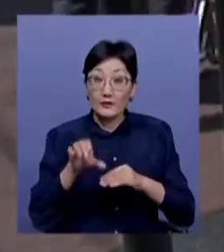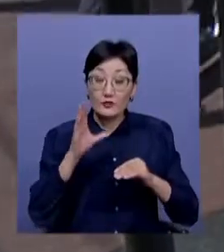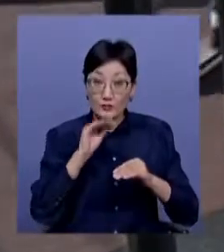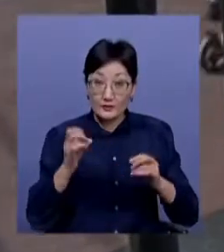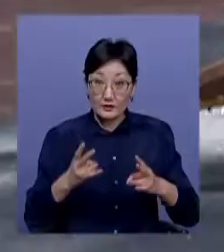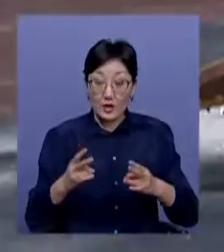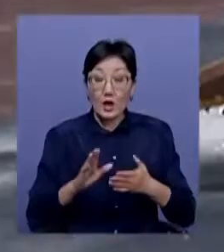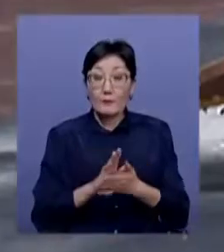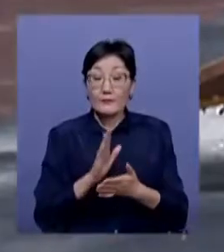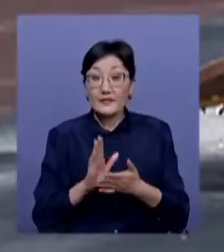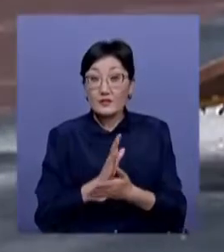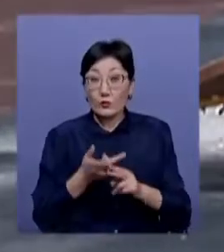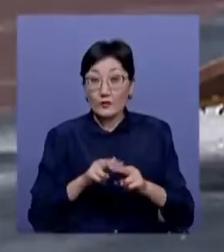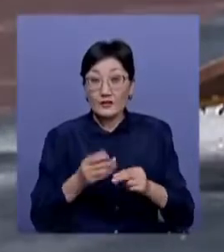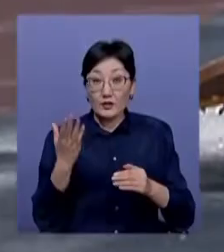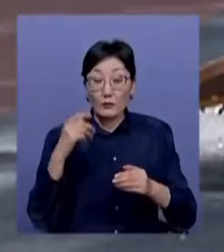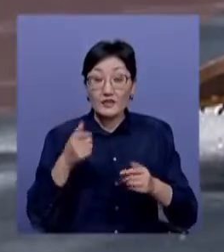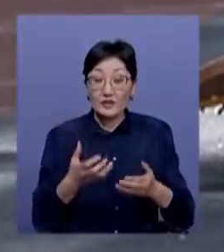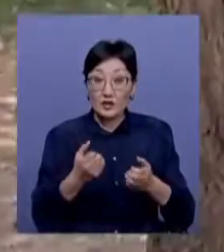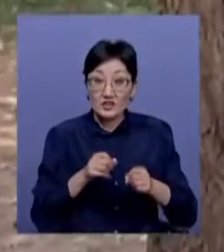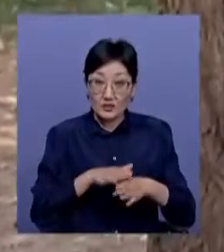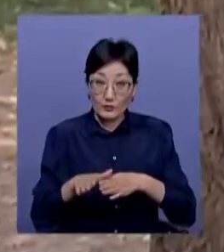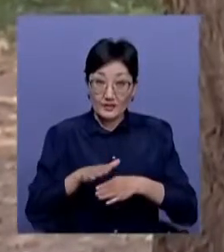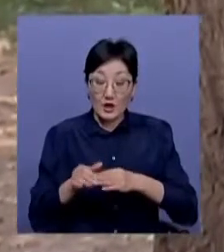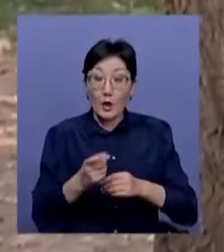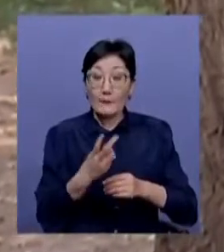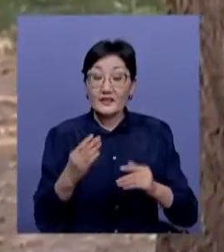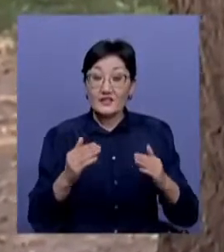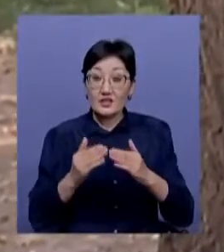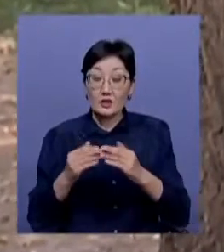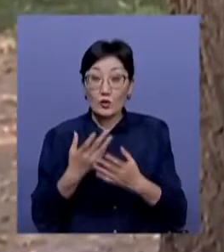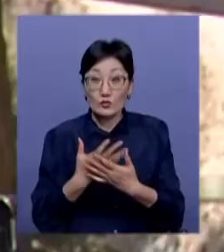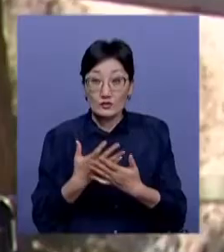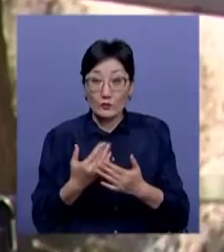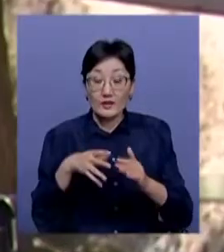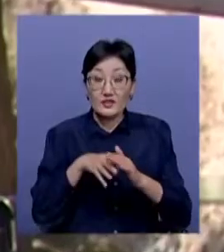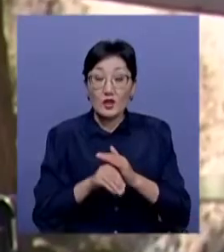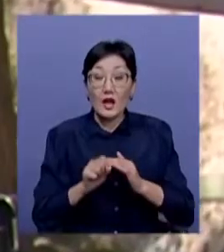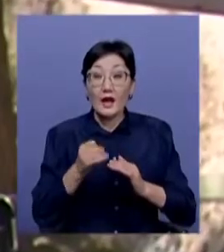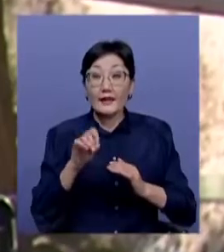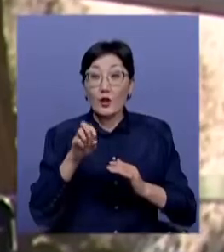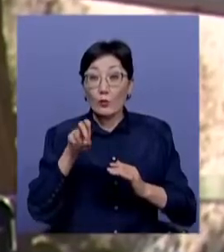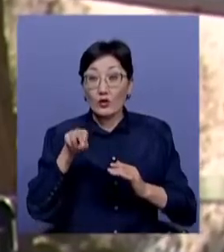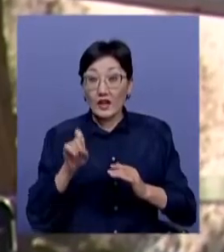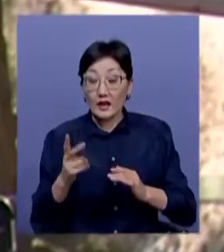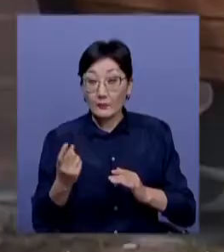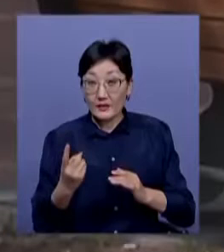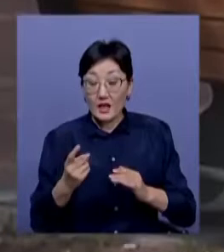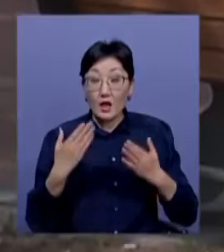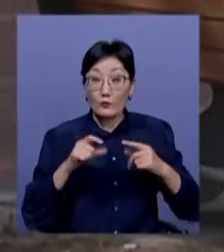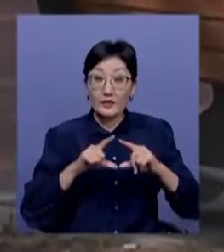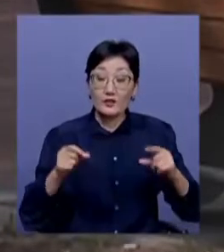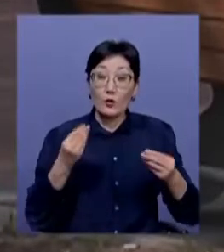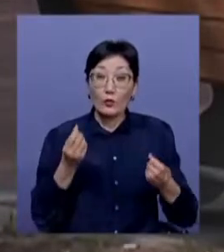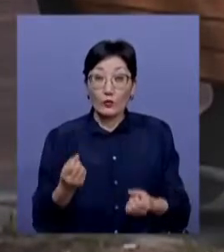Бүгін баспасөз турында өтініштері былтыр қабылданып, биыл жүзеге асқан бірқатар нысандар көрсетілді. Оның бірі Айнабұлақ бір шағын ауданындағы гүлзар мен